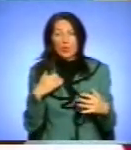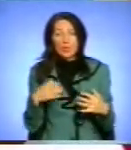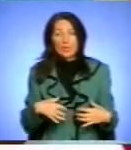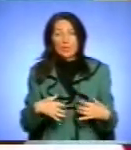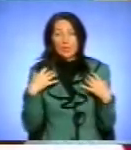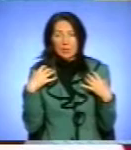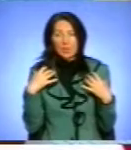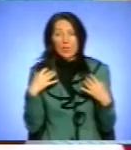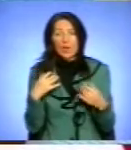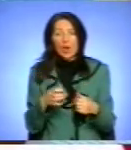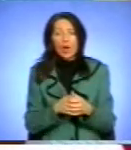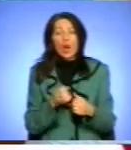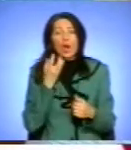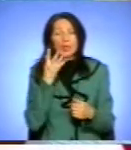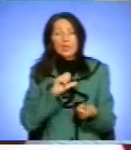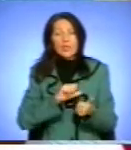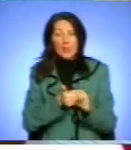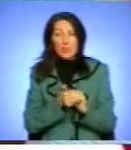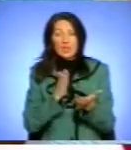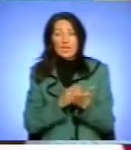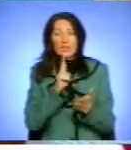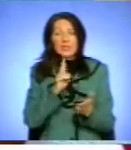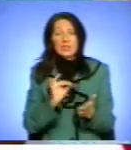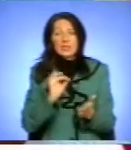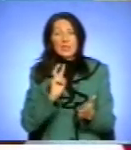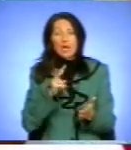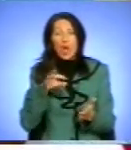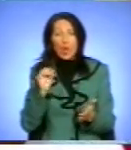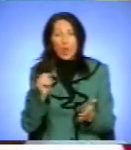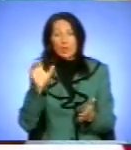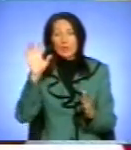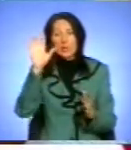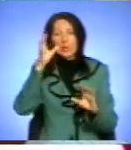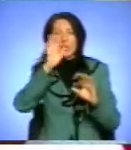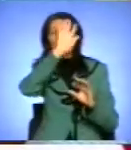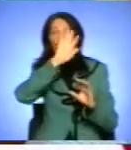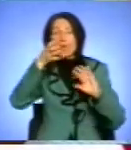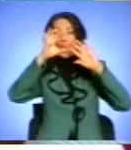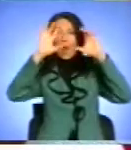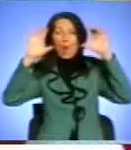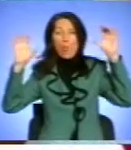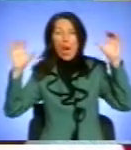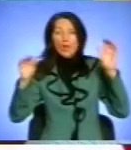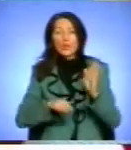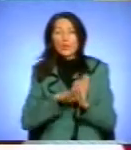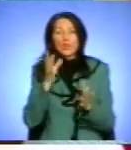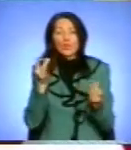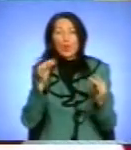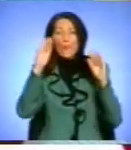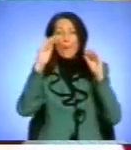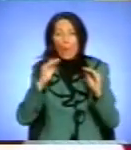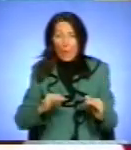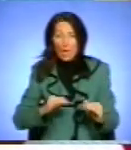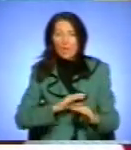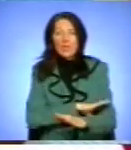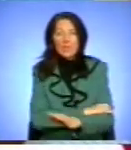стресова напруженість. Коли навпаки йде циклон, небо затягується хмарами, підвищується вологість, то падає артеріальний